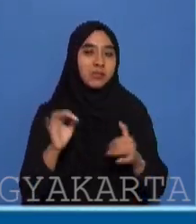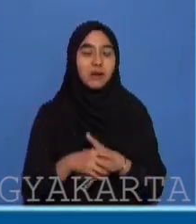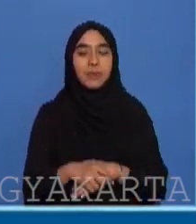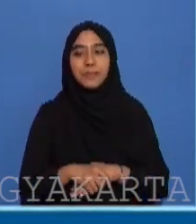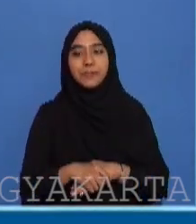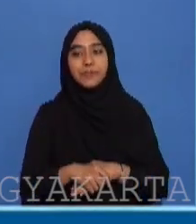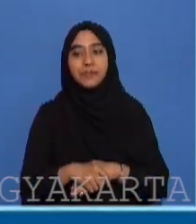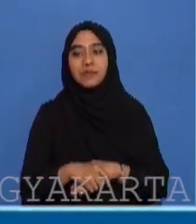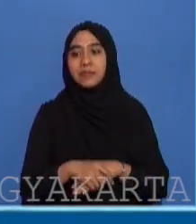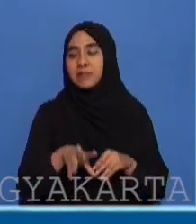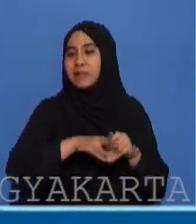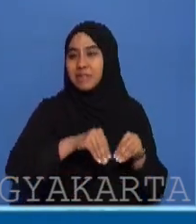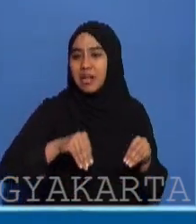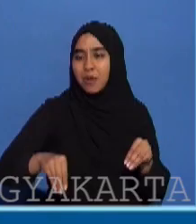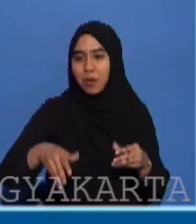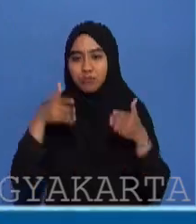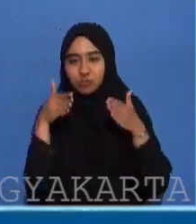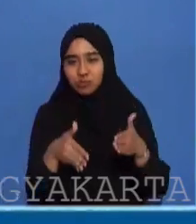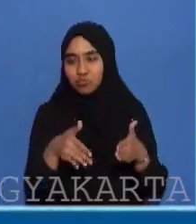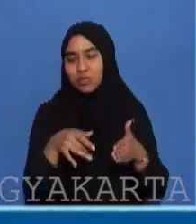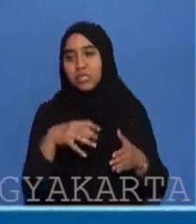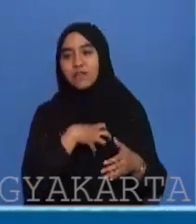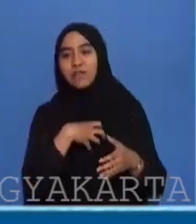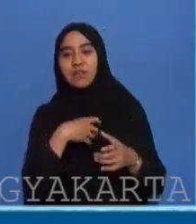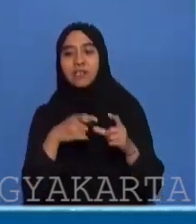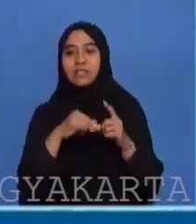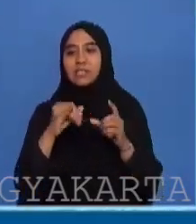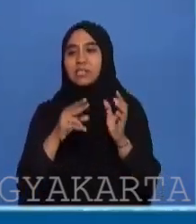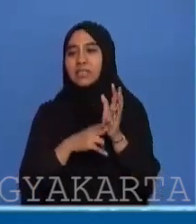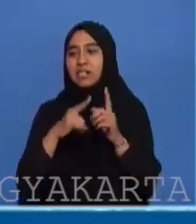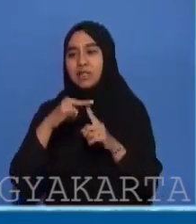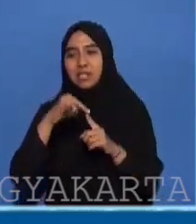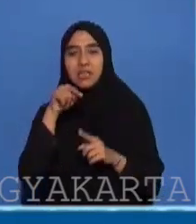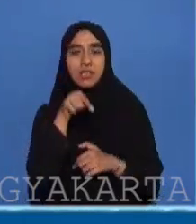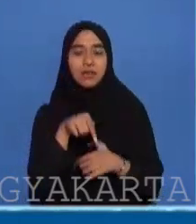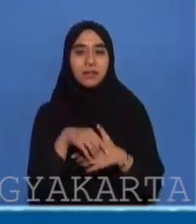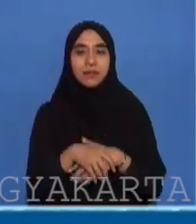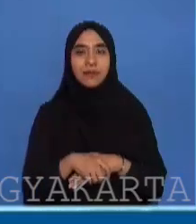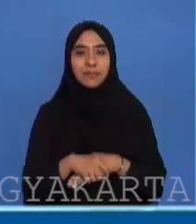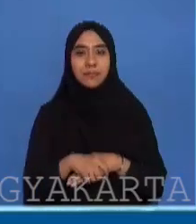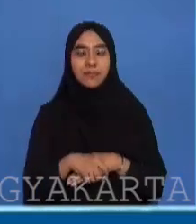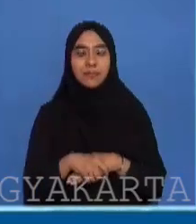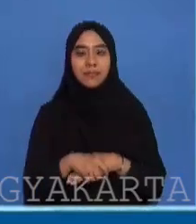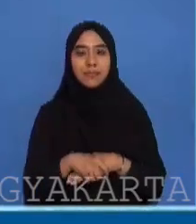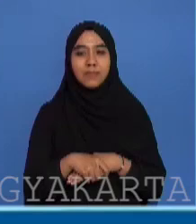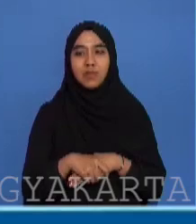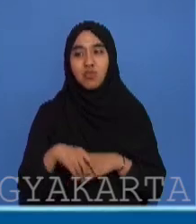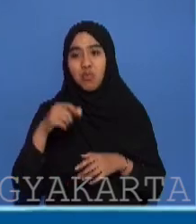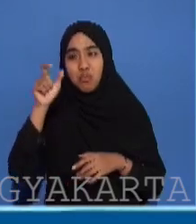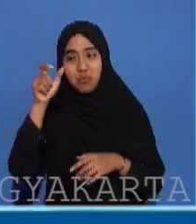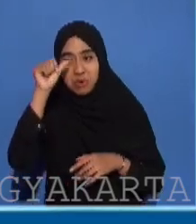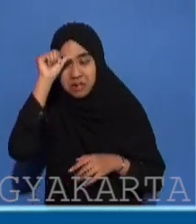mujudaken setunggaling taneman ingkang gadhah sifat silat ingkang dipun luhuraken. Tiyang India ugi